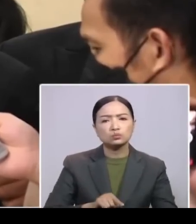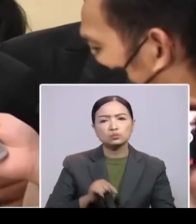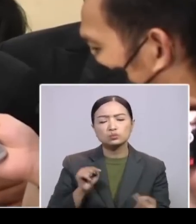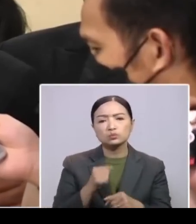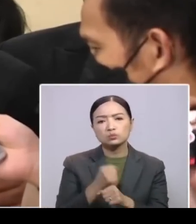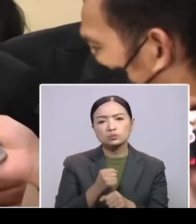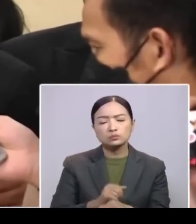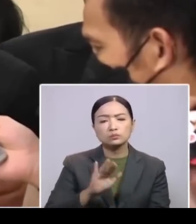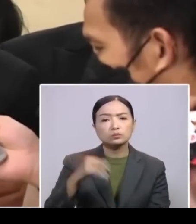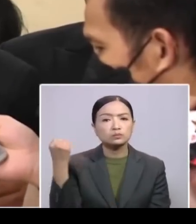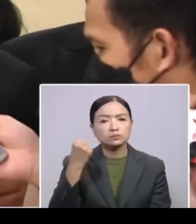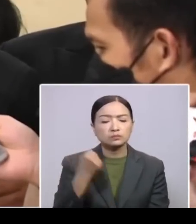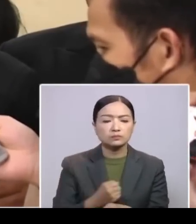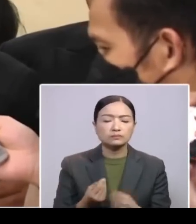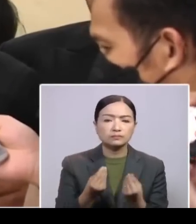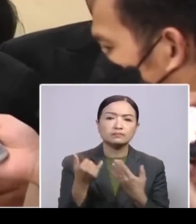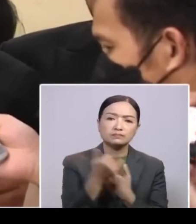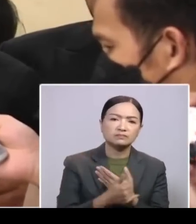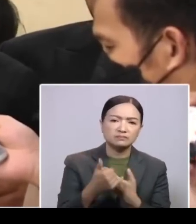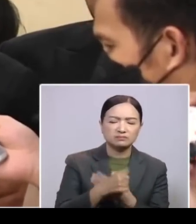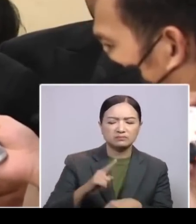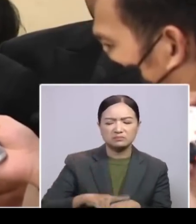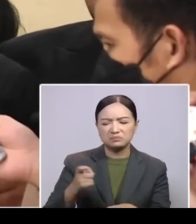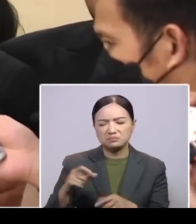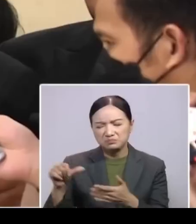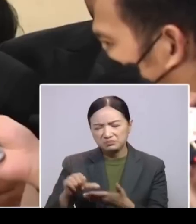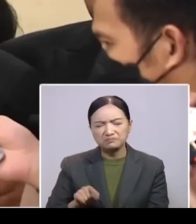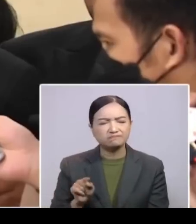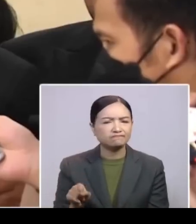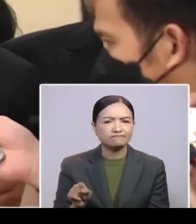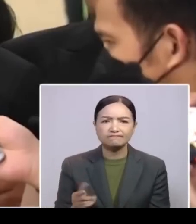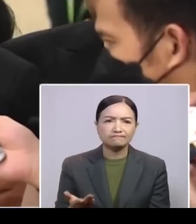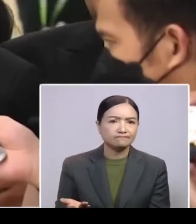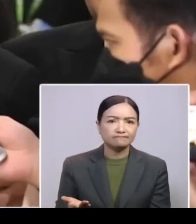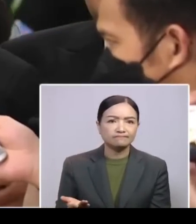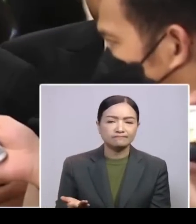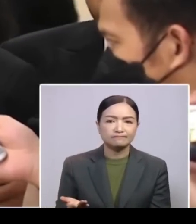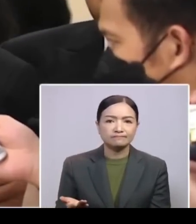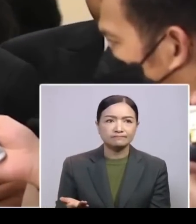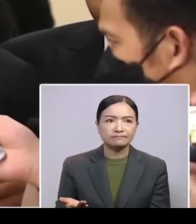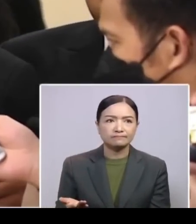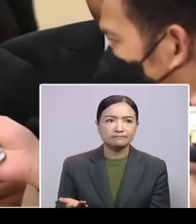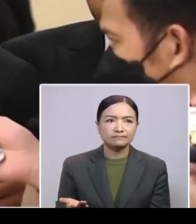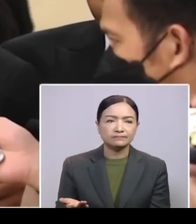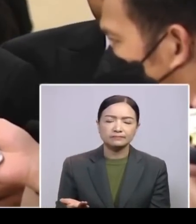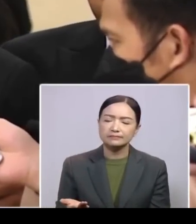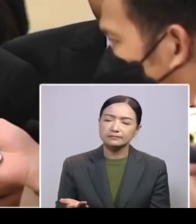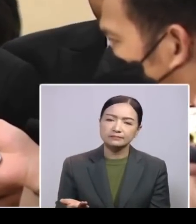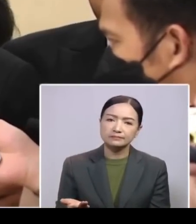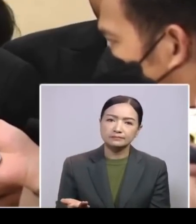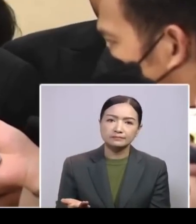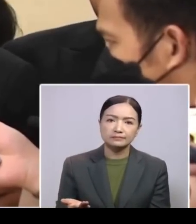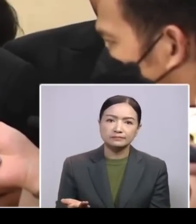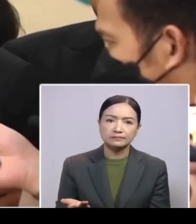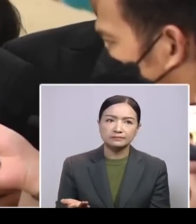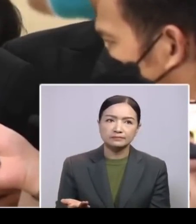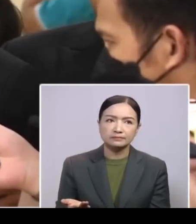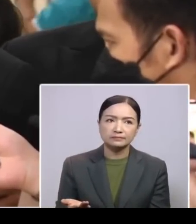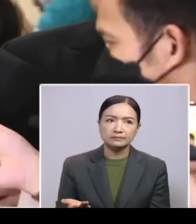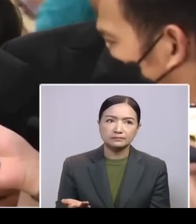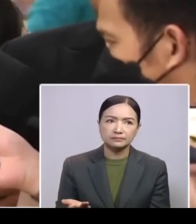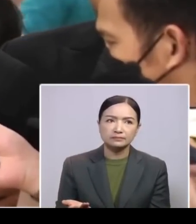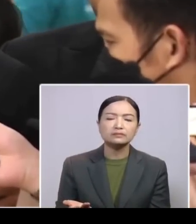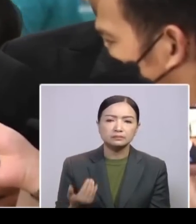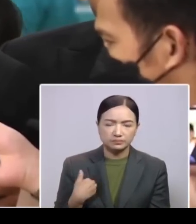านให้กับบ้านเมืองมันต้องมาเสียเวลากับตรงนี้ทั้งที่